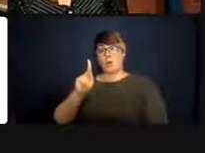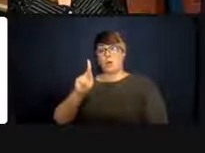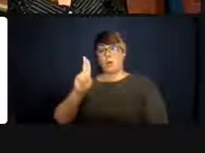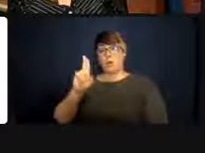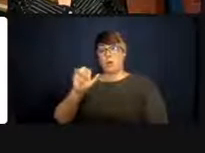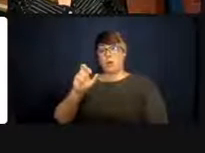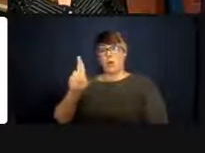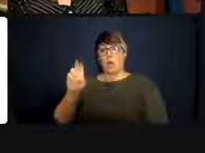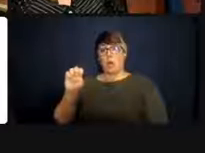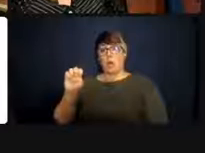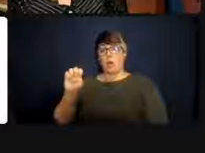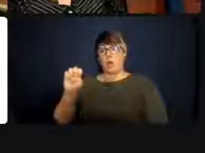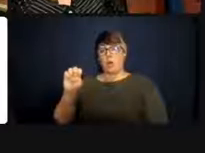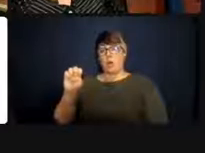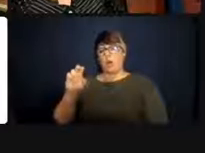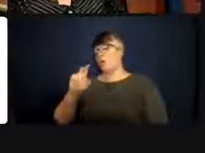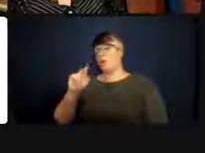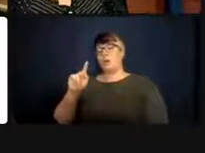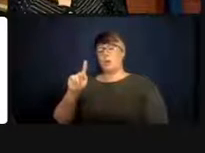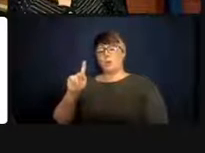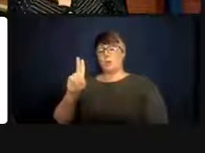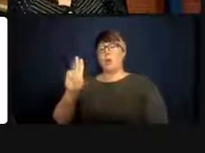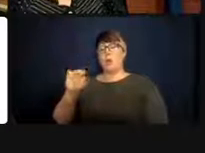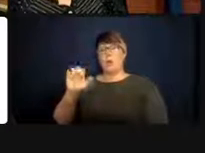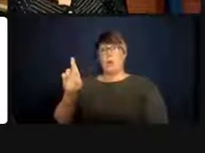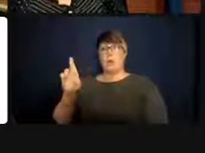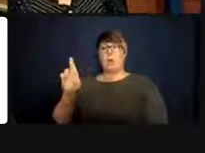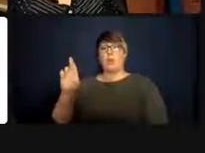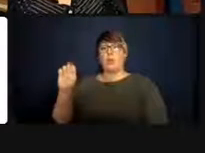كومار وشات كومار.